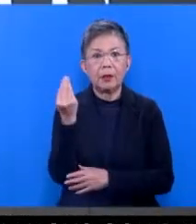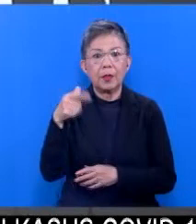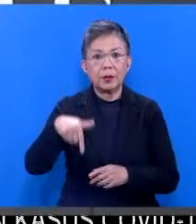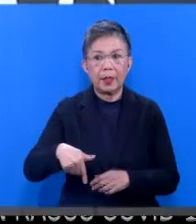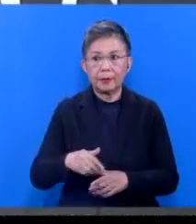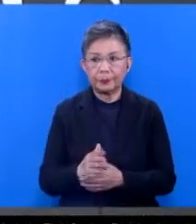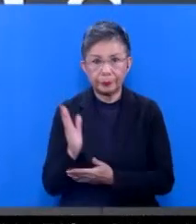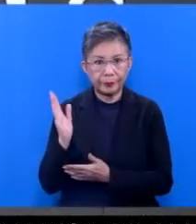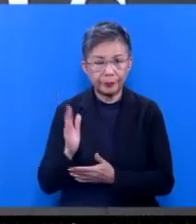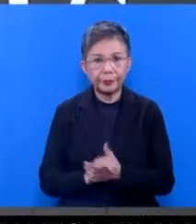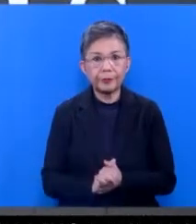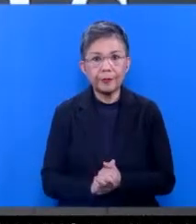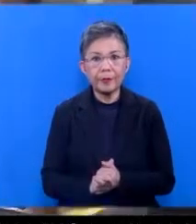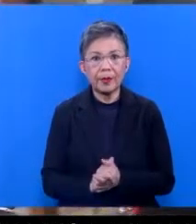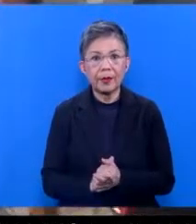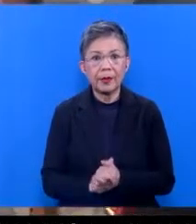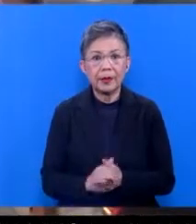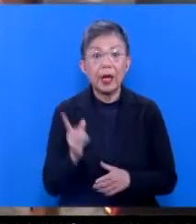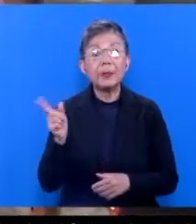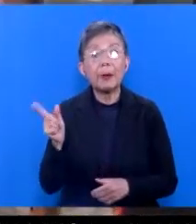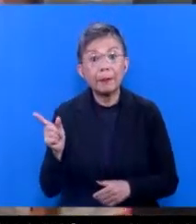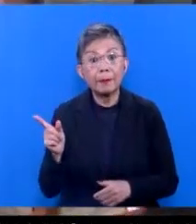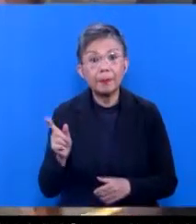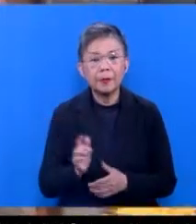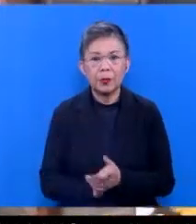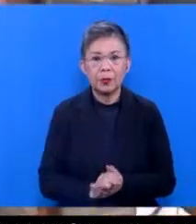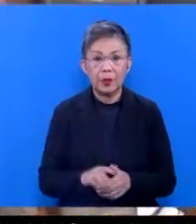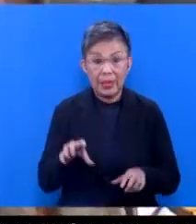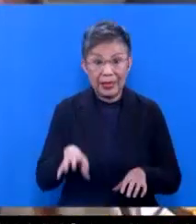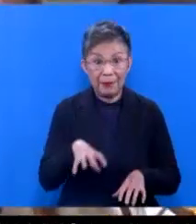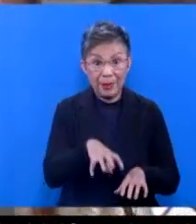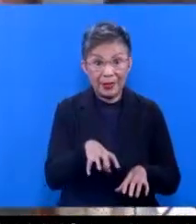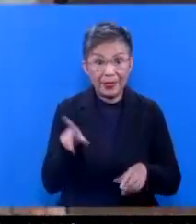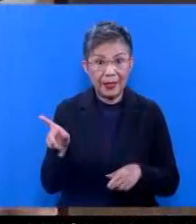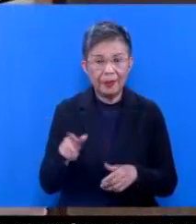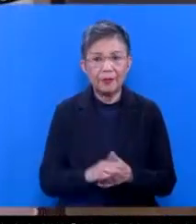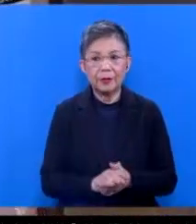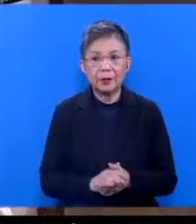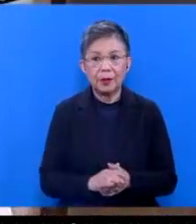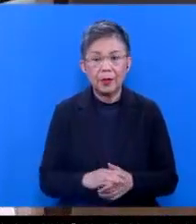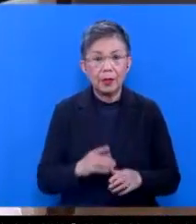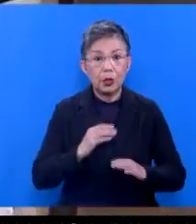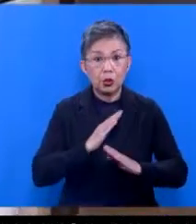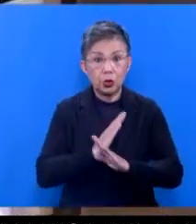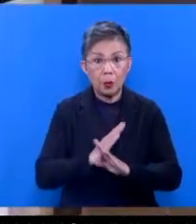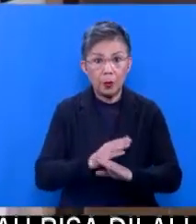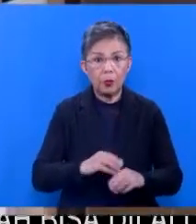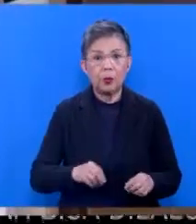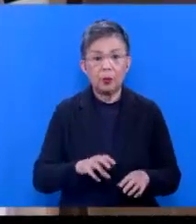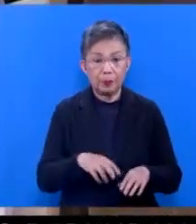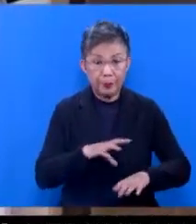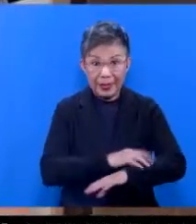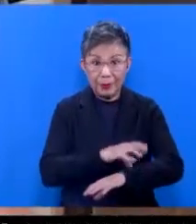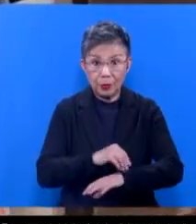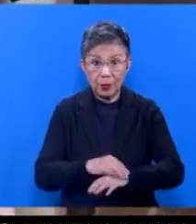Rabu siang. Kepala Bidang Penindakan Satpol PP DKI Jakarta Eko Saptono menyebut penghentian operasional panti